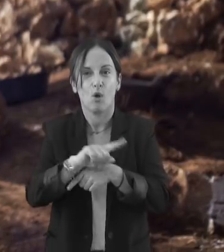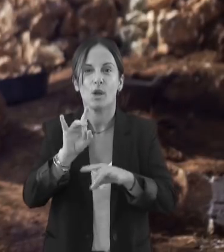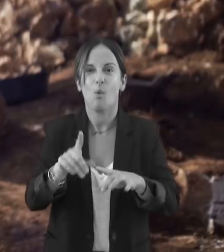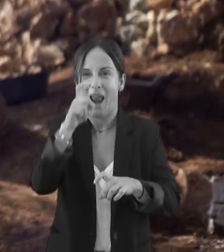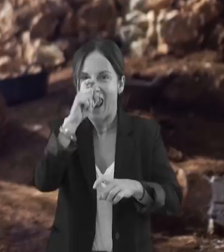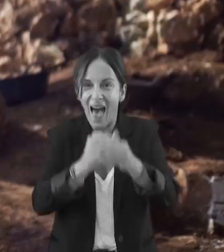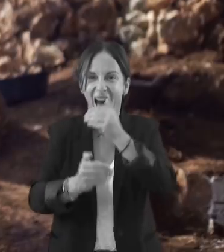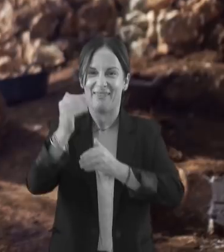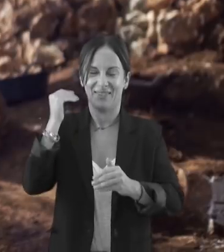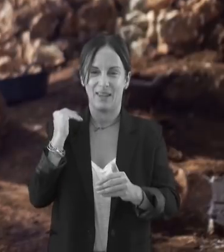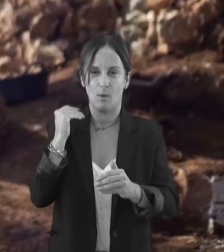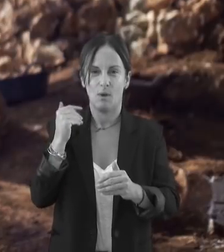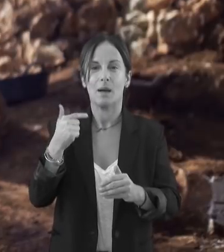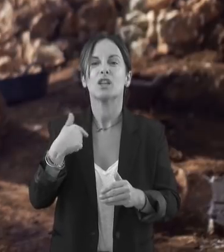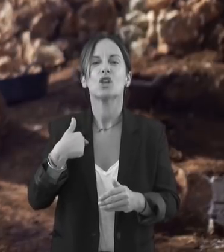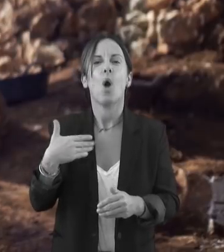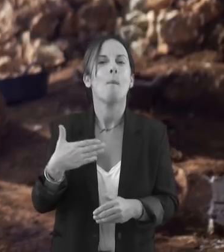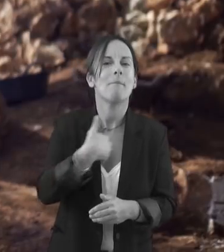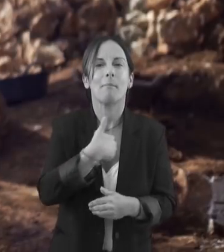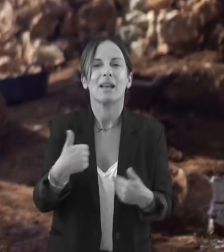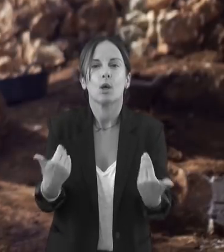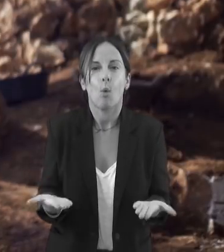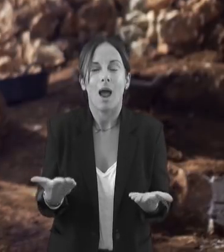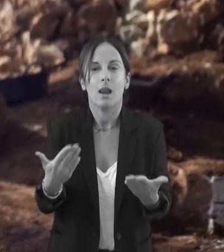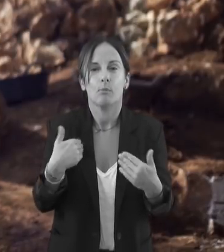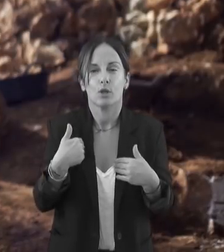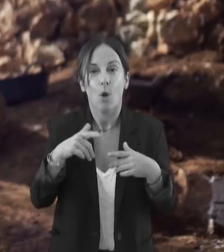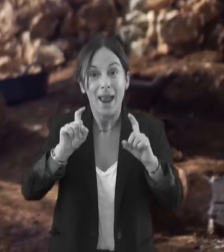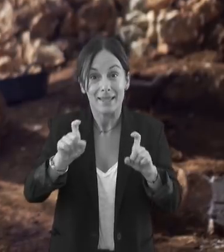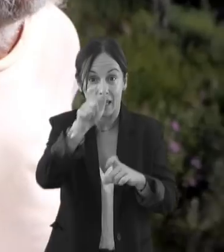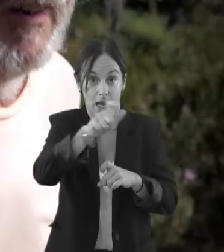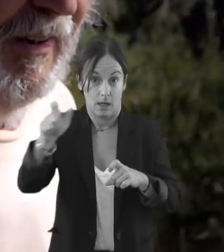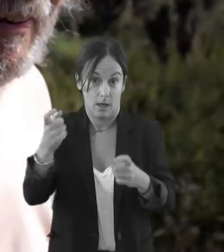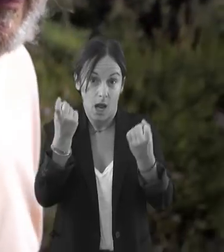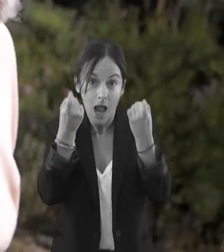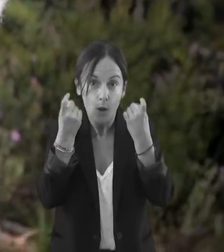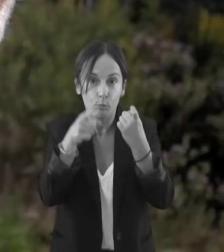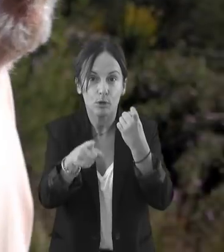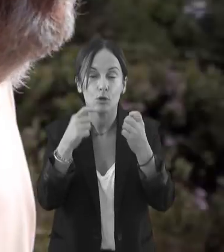d'un marge, a cercar una rasant, a marcar una corba, bé,